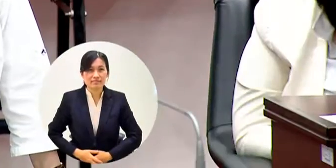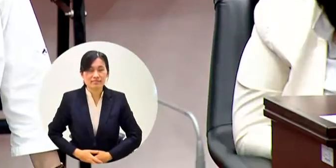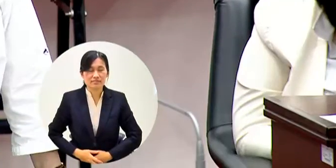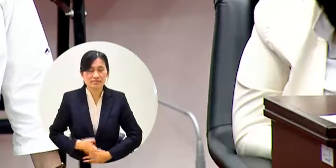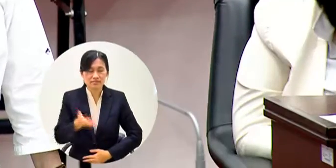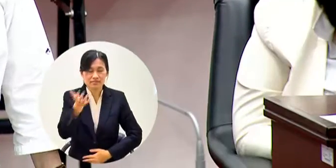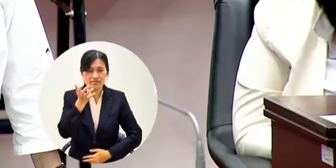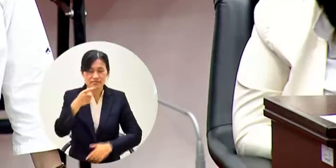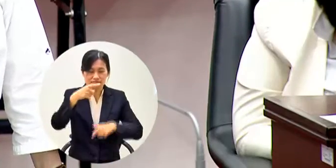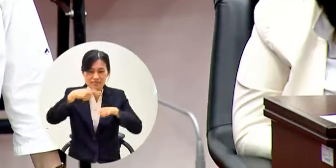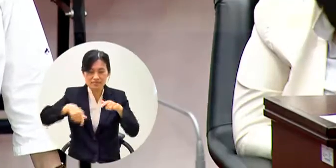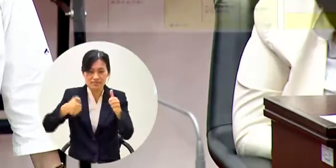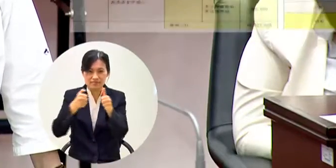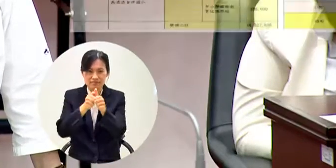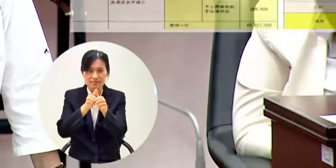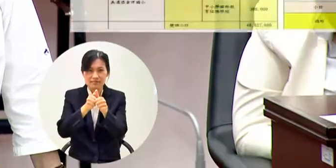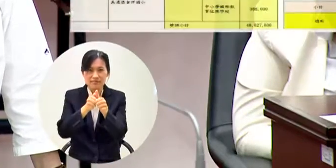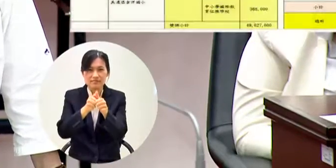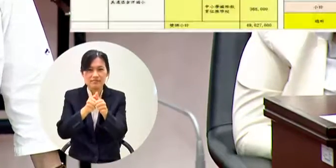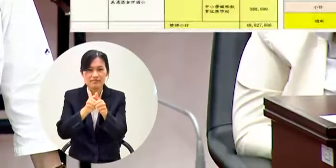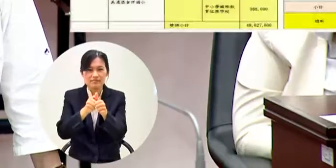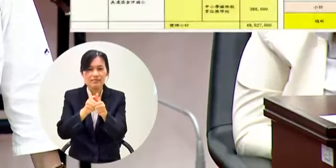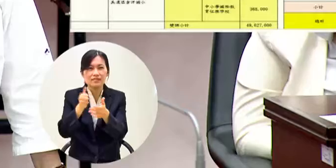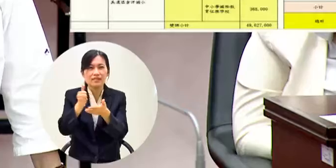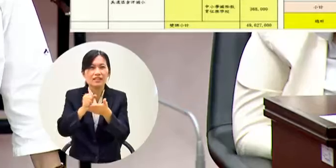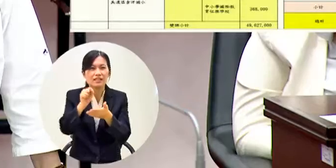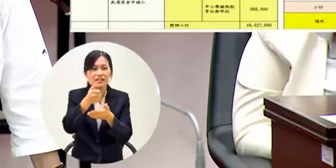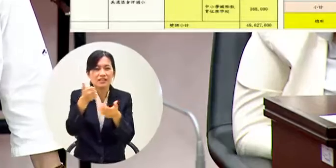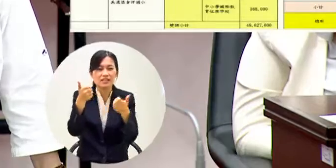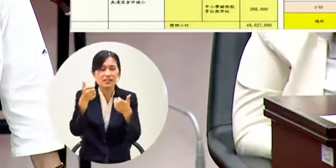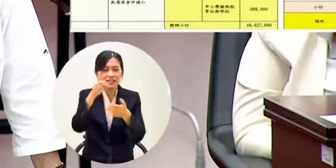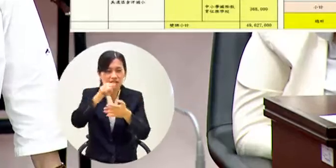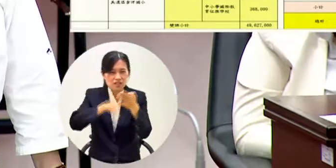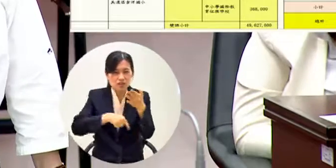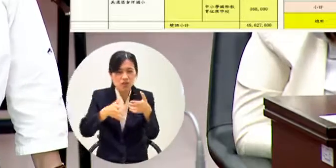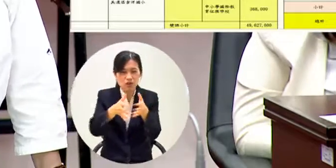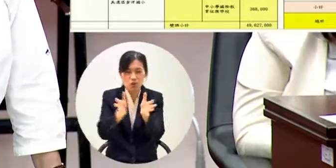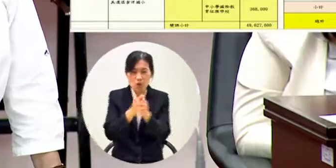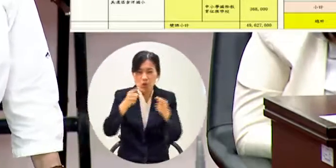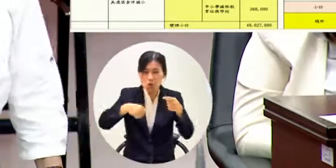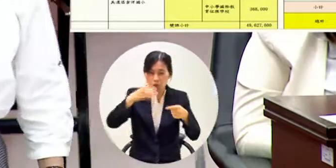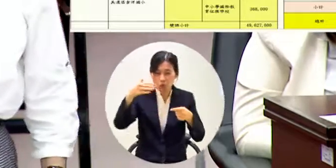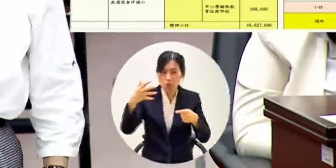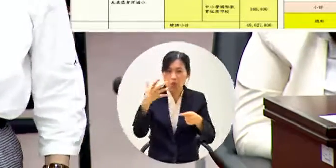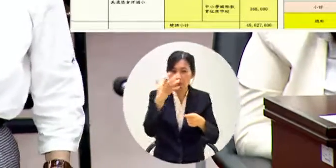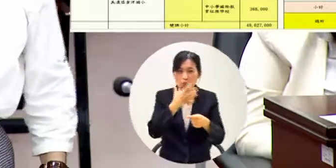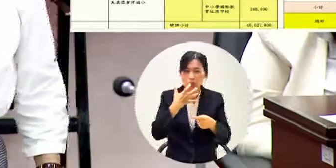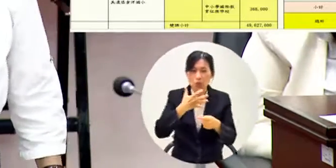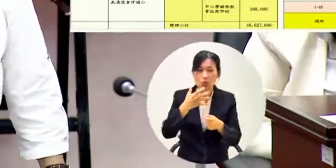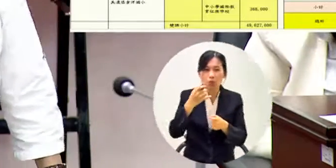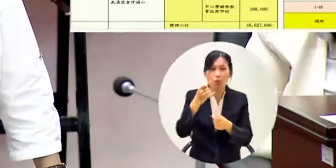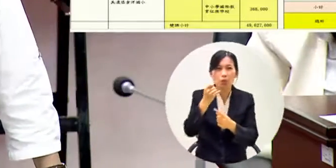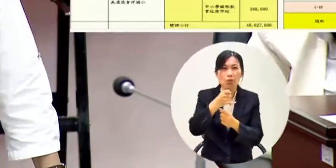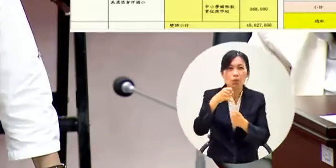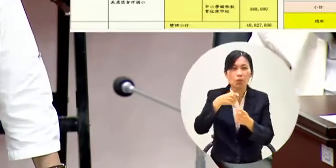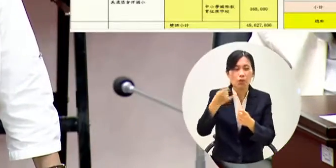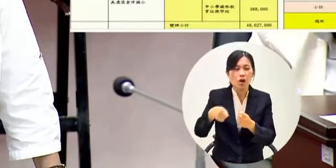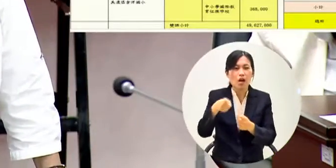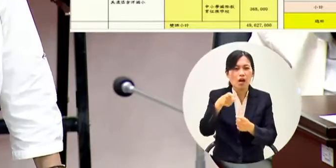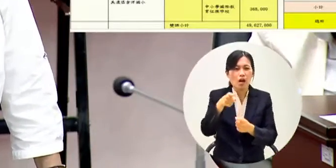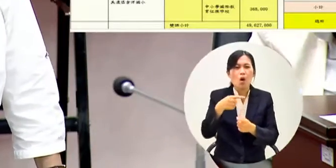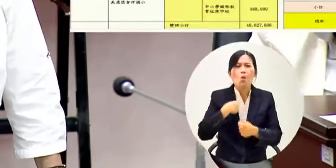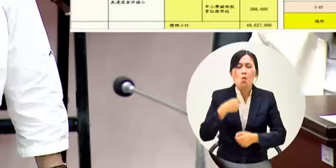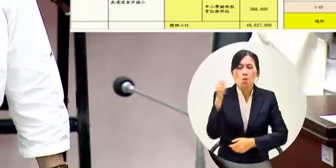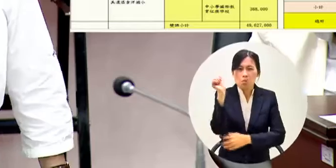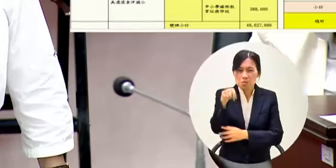剛剛葉副市長請我們議事組記錄好說古山岩領基町三千萬你也願意倒住我在這裡感謝